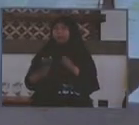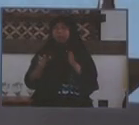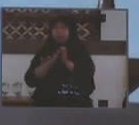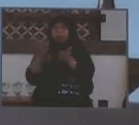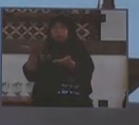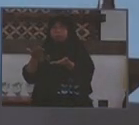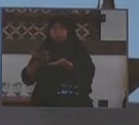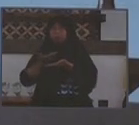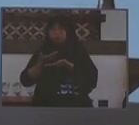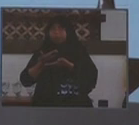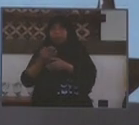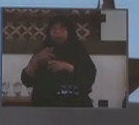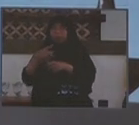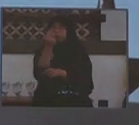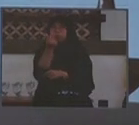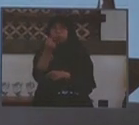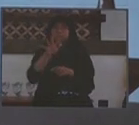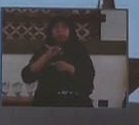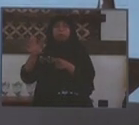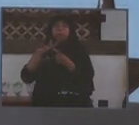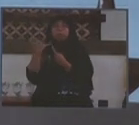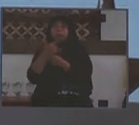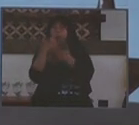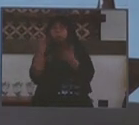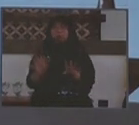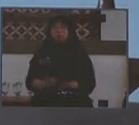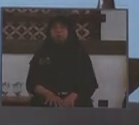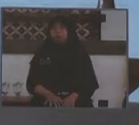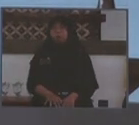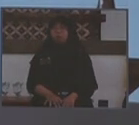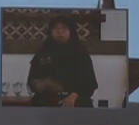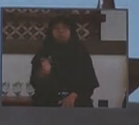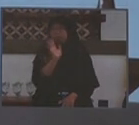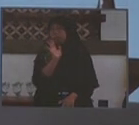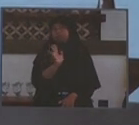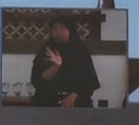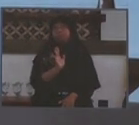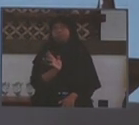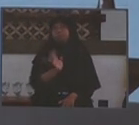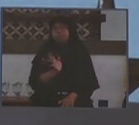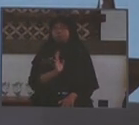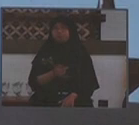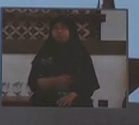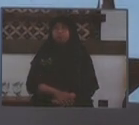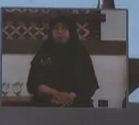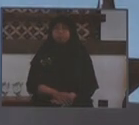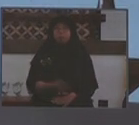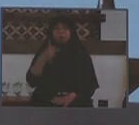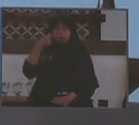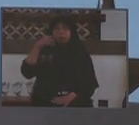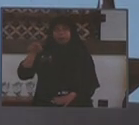duit kepada masyarakat saja Hai tidak Bapak Ibu harus ada inovasi apa